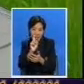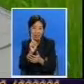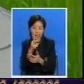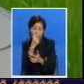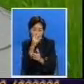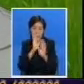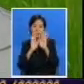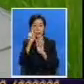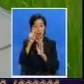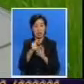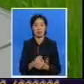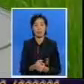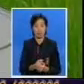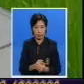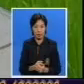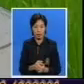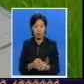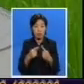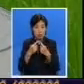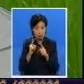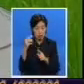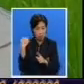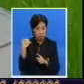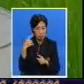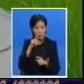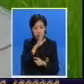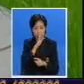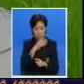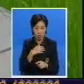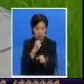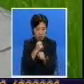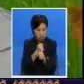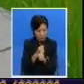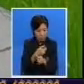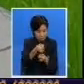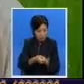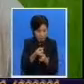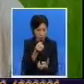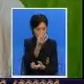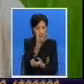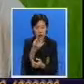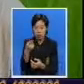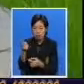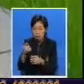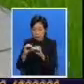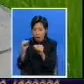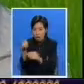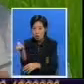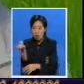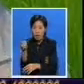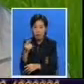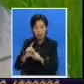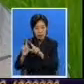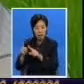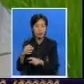พี่น้องที่ร้องว่าเขาทำได้มากกว่าที่เกษตรคำนวณให้เขาก็ผมก็ขอให้ทบทวน แต่ไม่เกินเพดานที่กำหนดไว ้ฮะคือไม่เกินเพดานฮะแต่จะช่วย